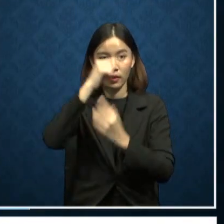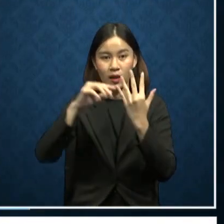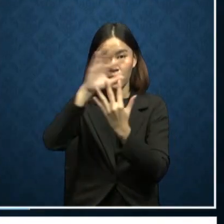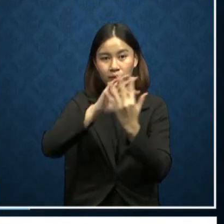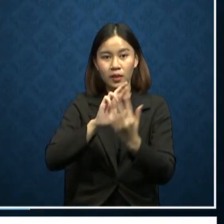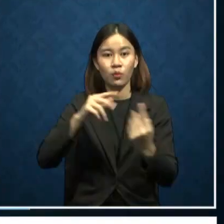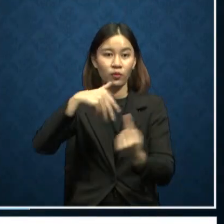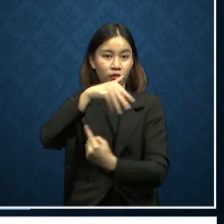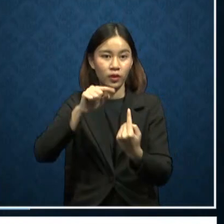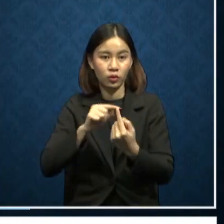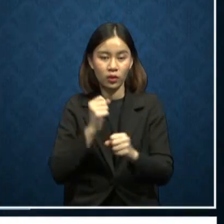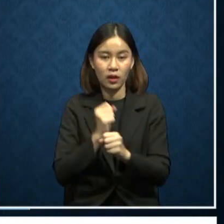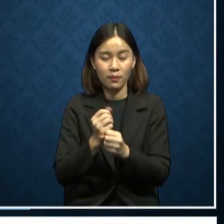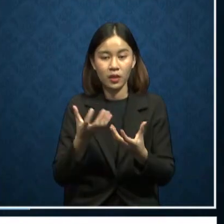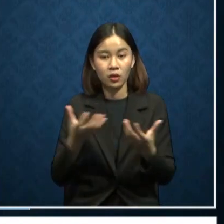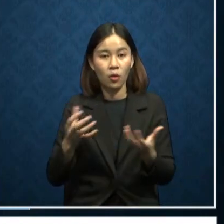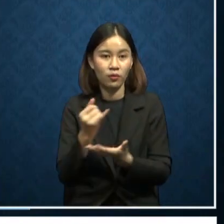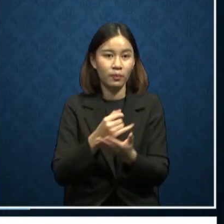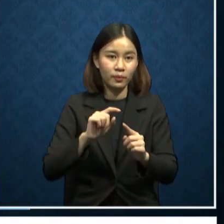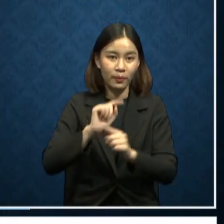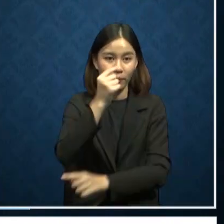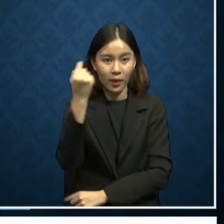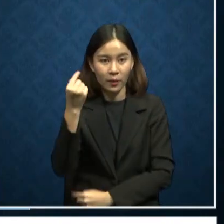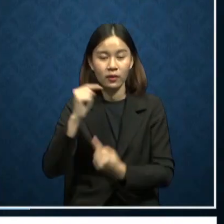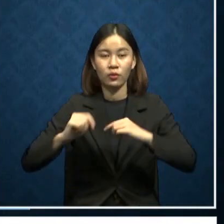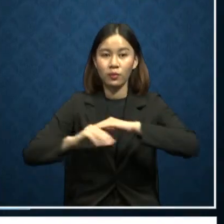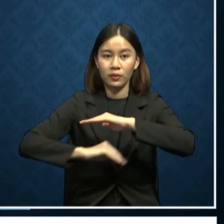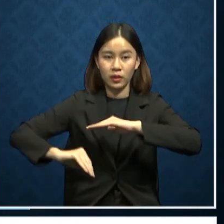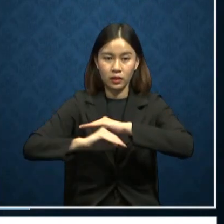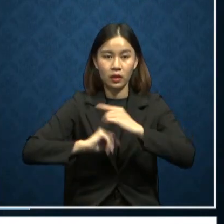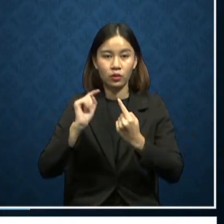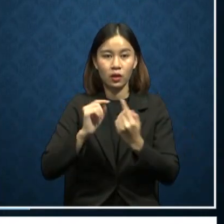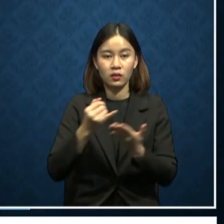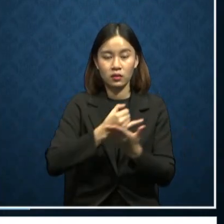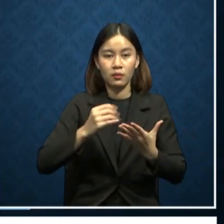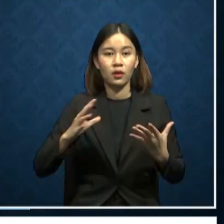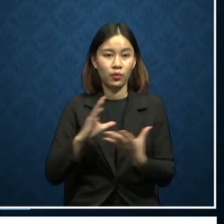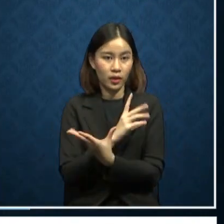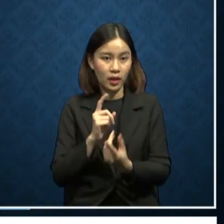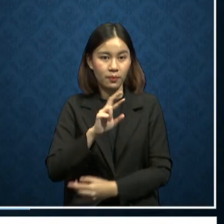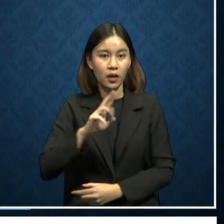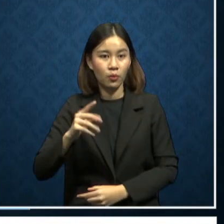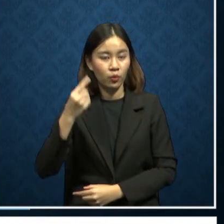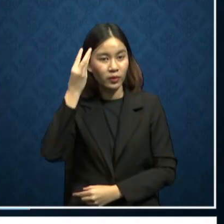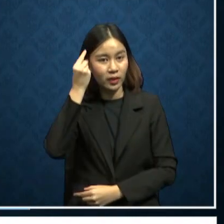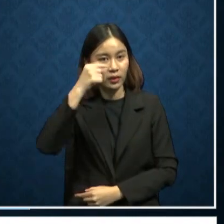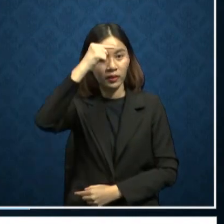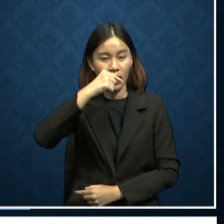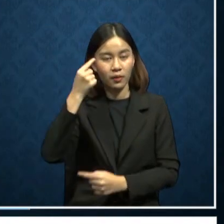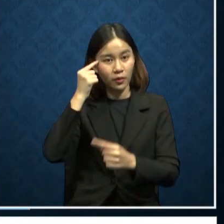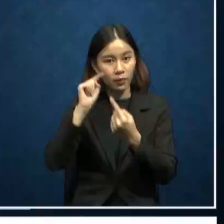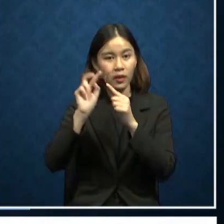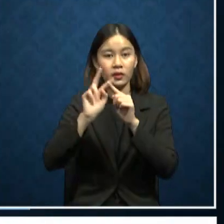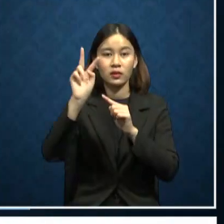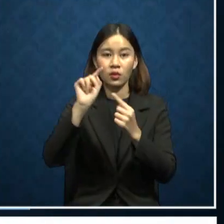นิเวศในการผลิตงานสร้างสรรค์กับเอยู่บนพื้นฐานของศิลปะวัฒนธรรมและระบบปญญาของไทยเป้าหมายที่